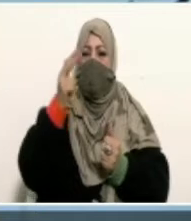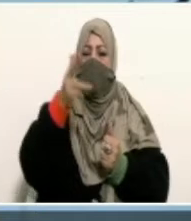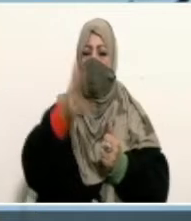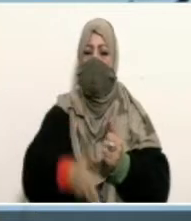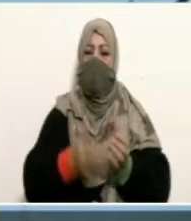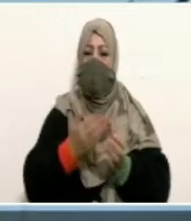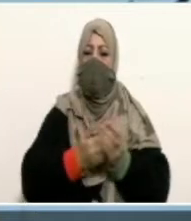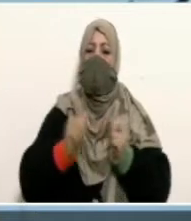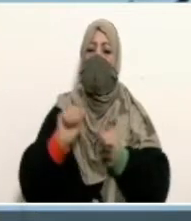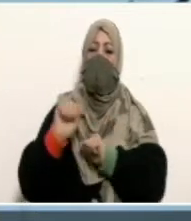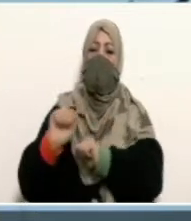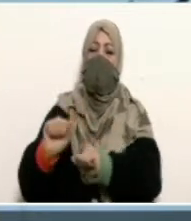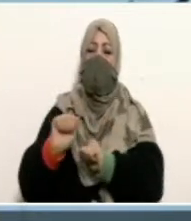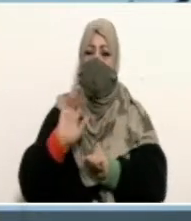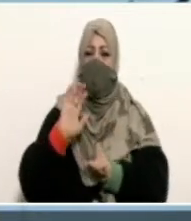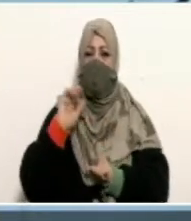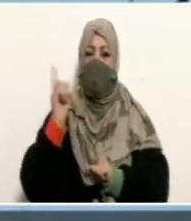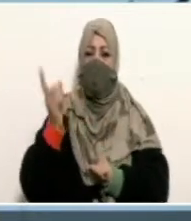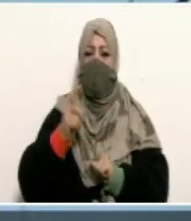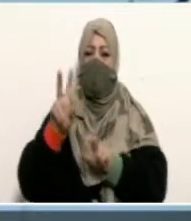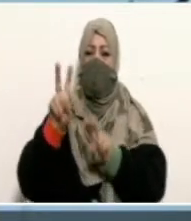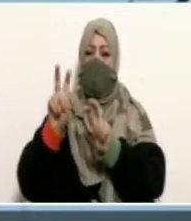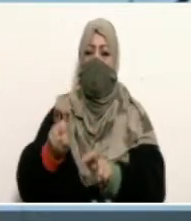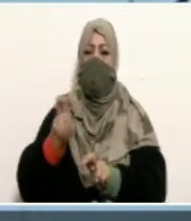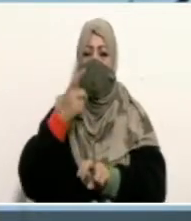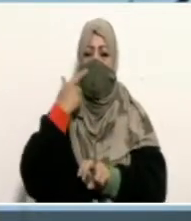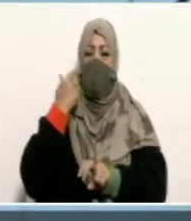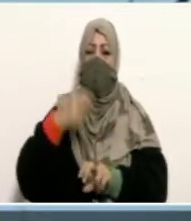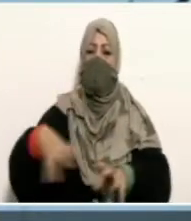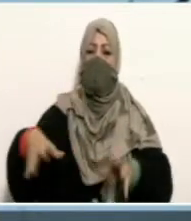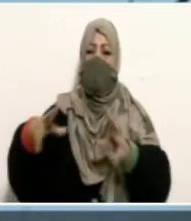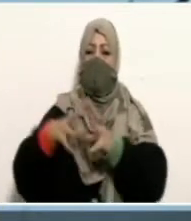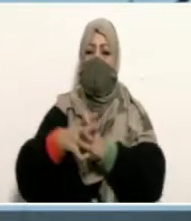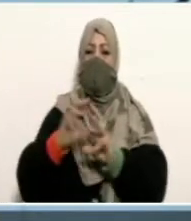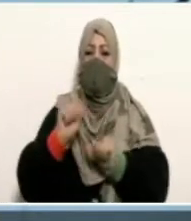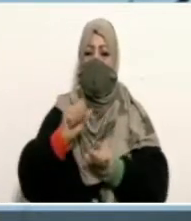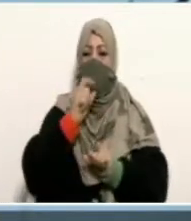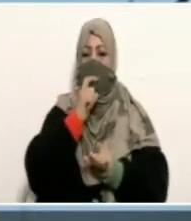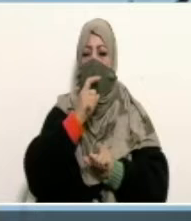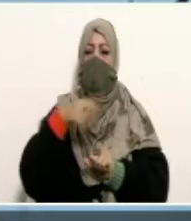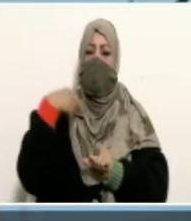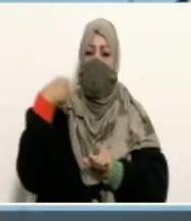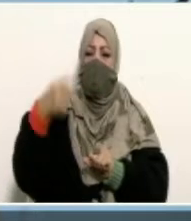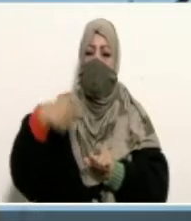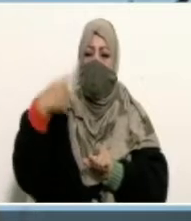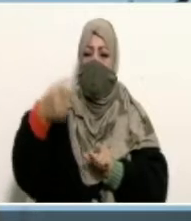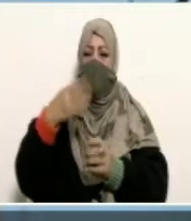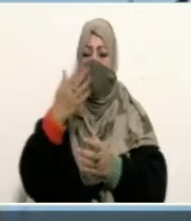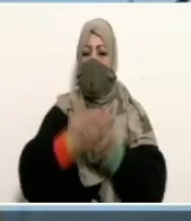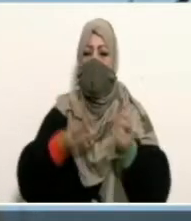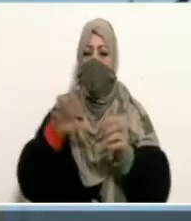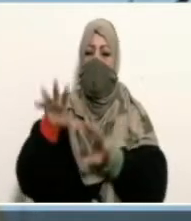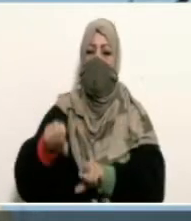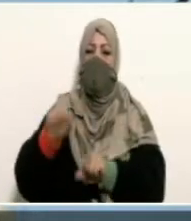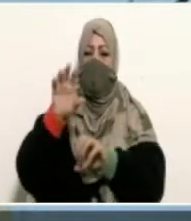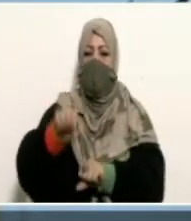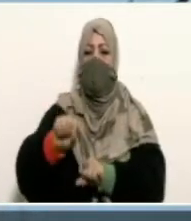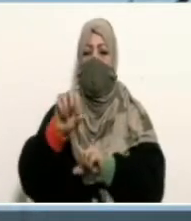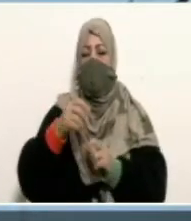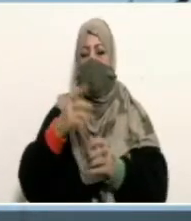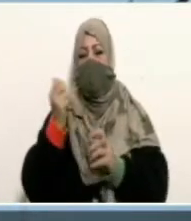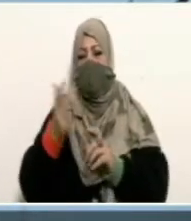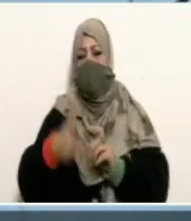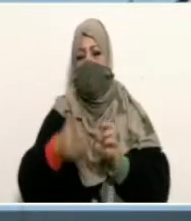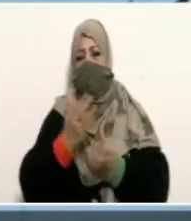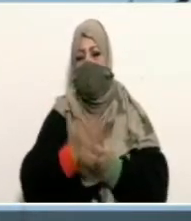الذكور دون الإناث حتى يسكنها أولاده وأولاد أولاده ما تناسلوا وما بقوا. فمثل هذا يعني هذا اللي تدخل فيه تسميها